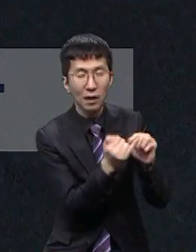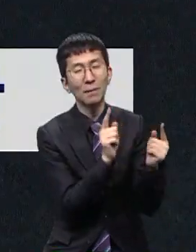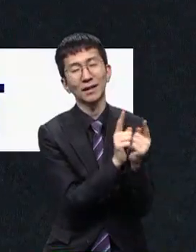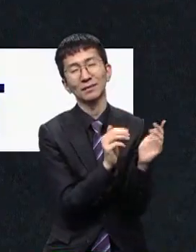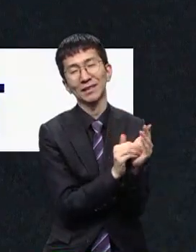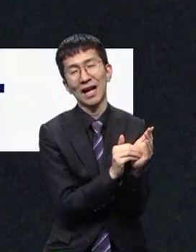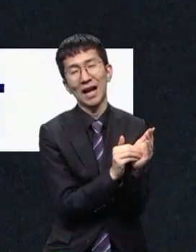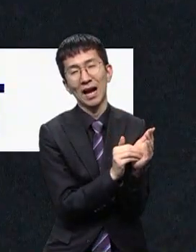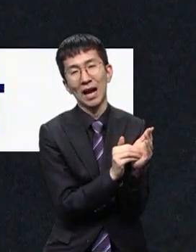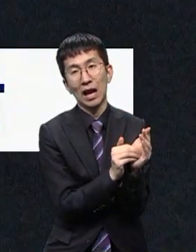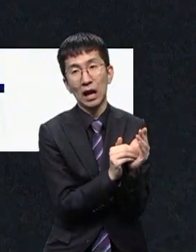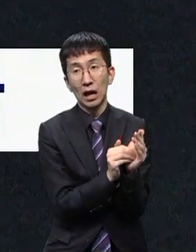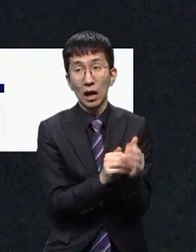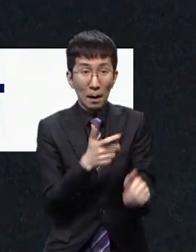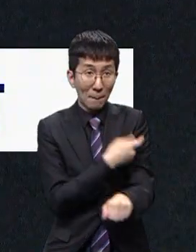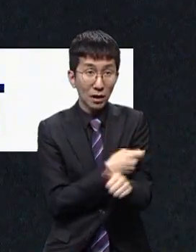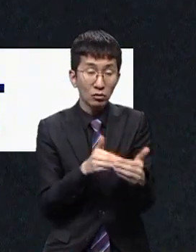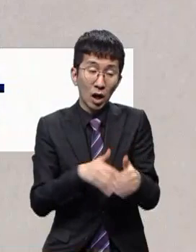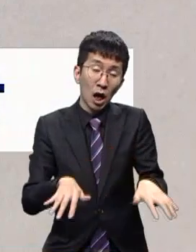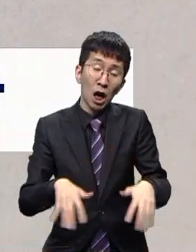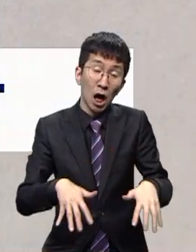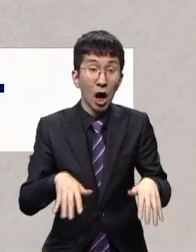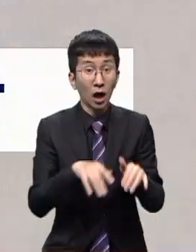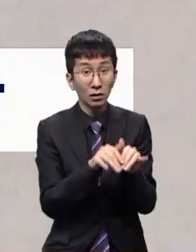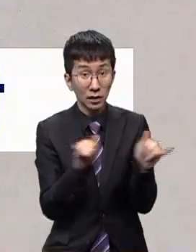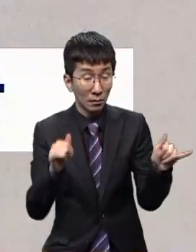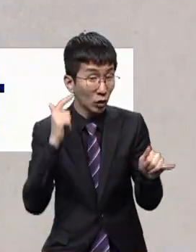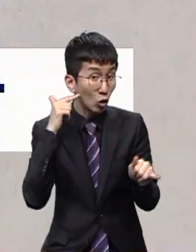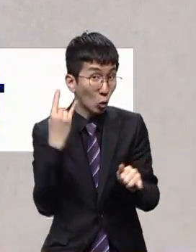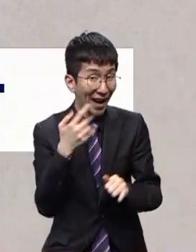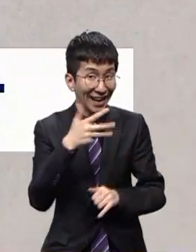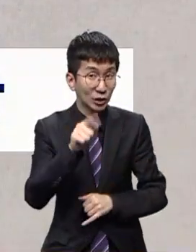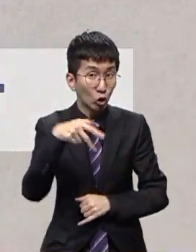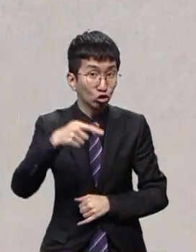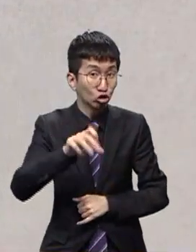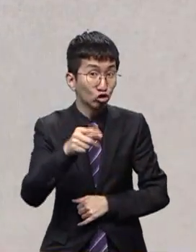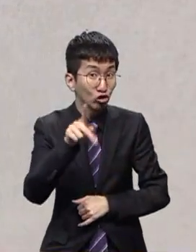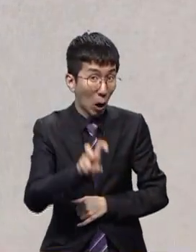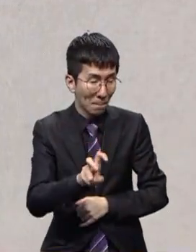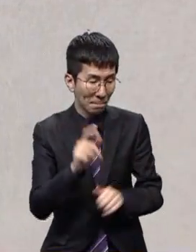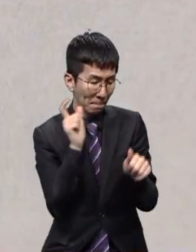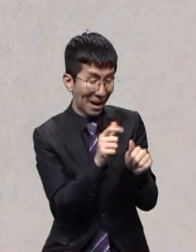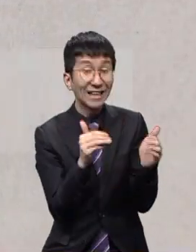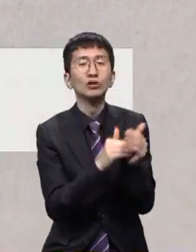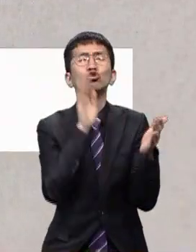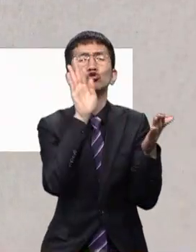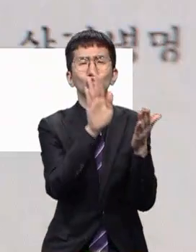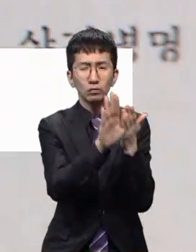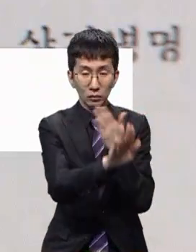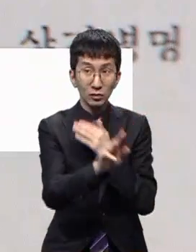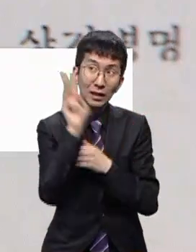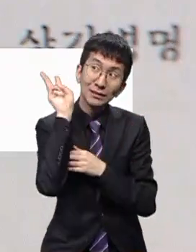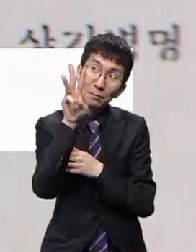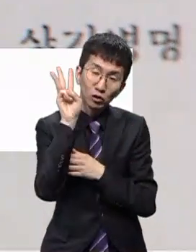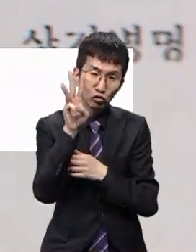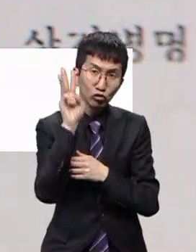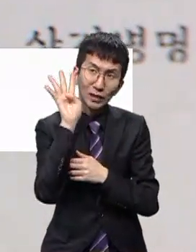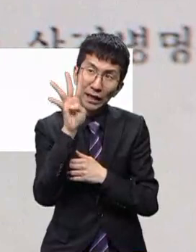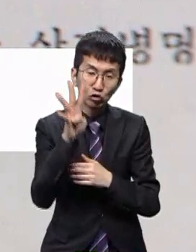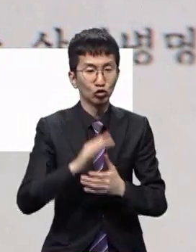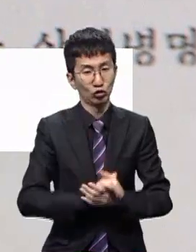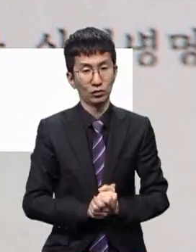증세로 입원하고 뇌척수염 진단을 받은 사실이 알려진 지 나흘 만입니다. 병원에서 모여가지고 같이 얘기했죠.